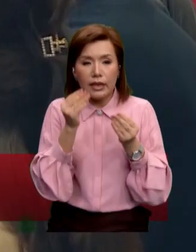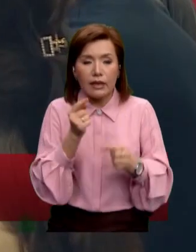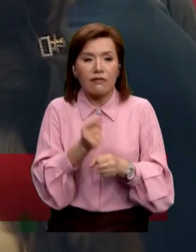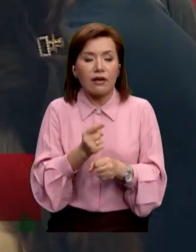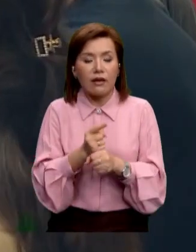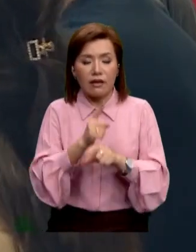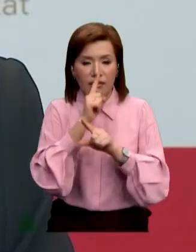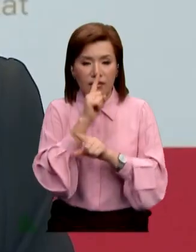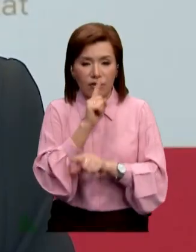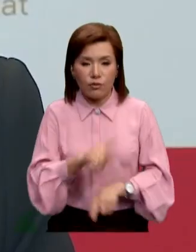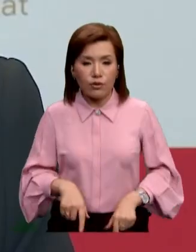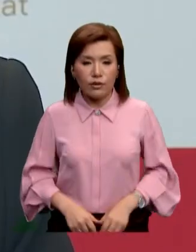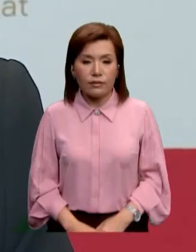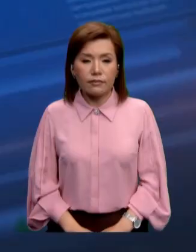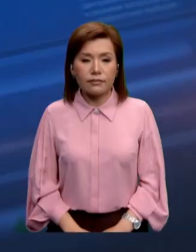мнение